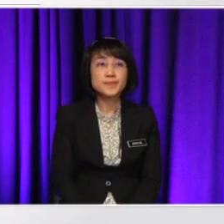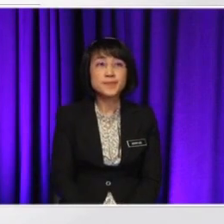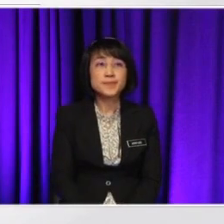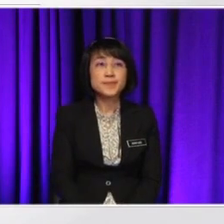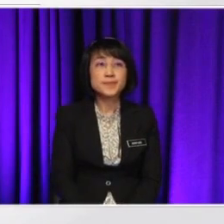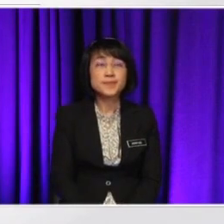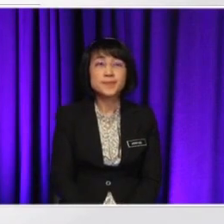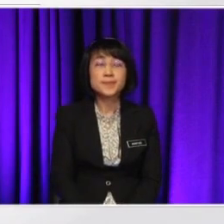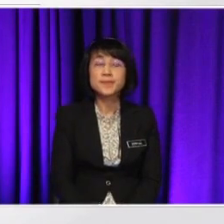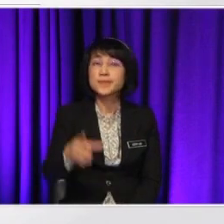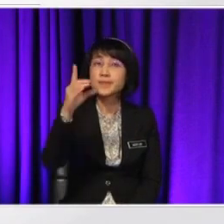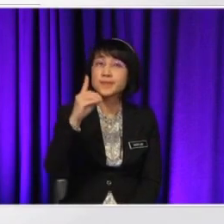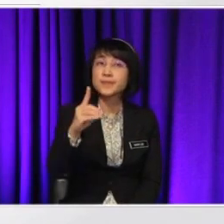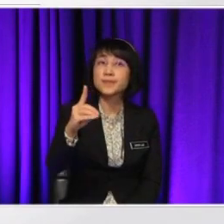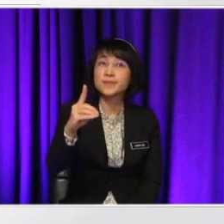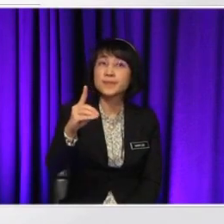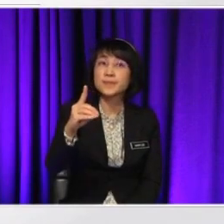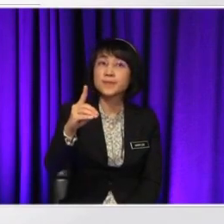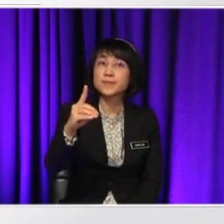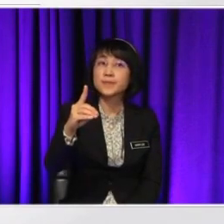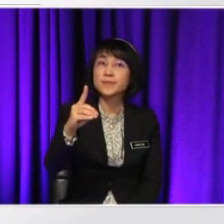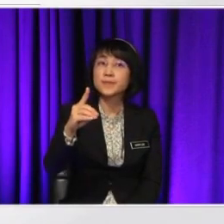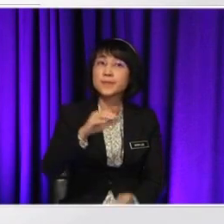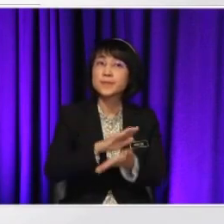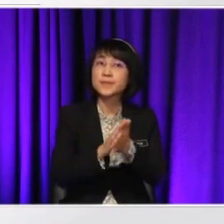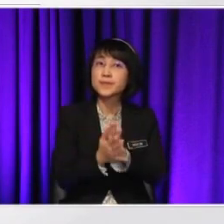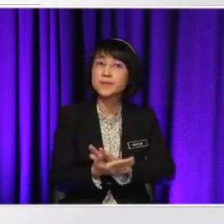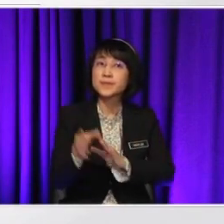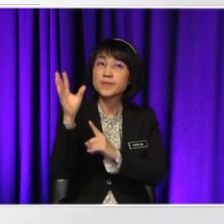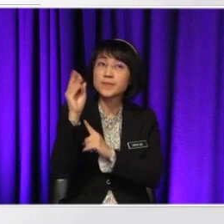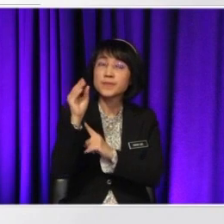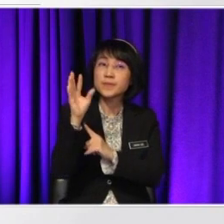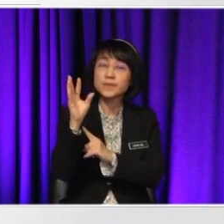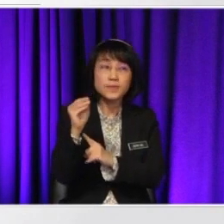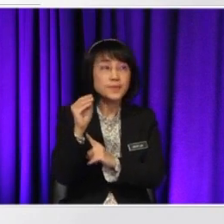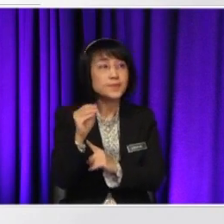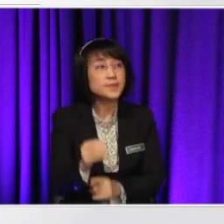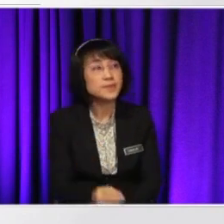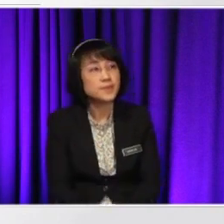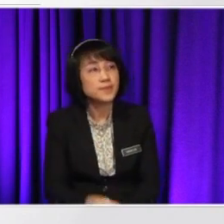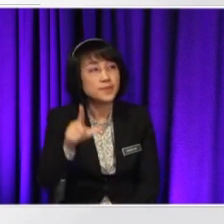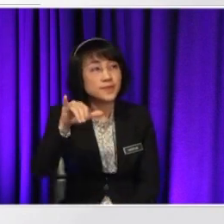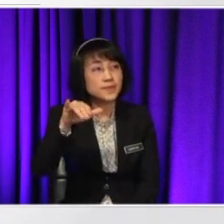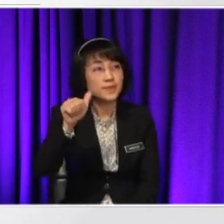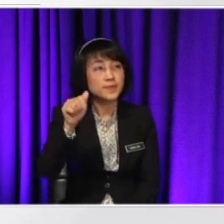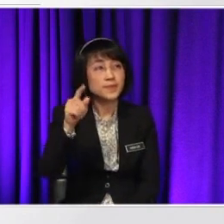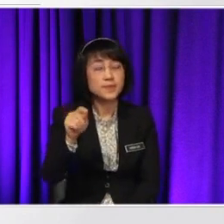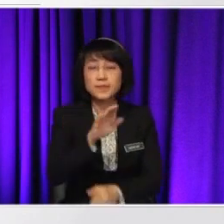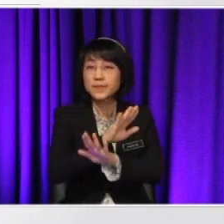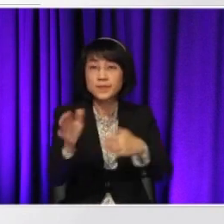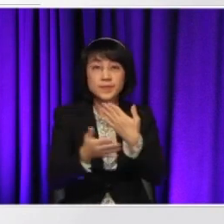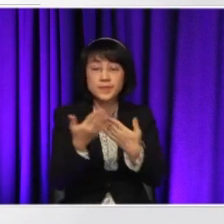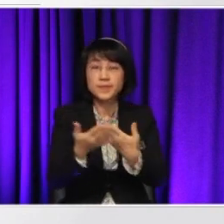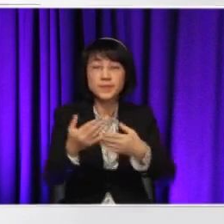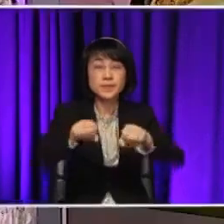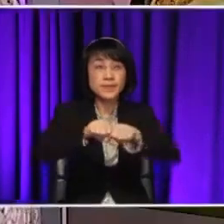apa jawapan dia? D. D, menjadikan lilin lebih liat dan tidak mudah patah. Ha. Okey.